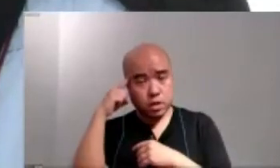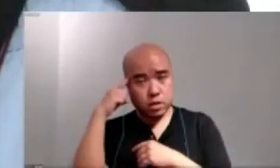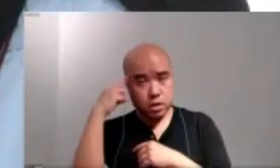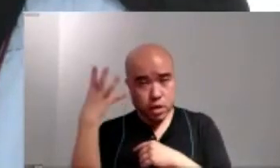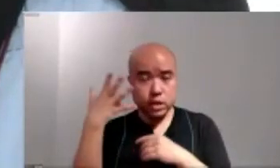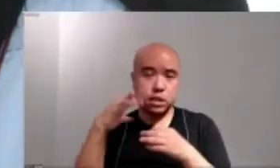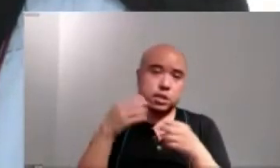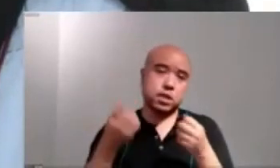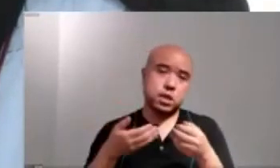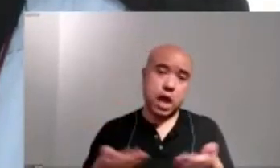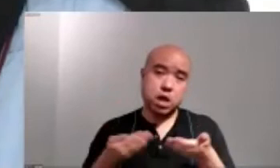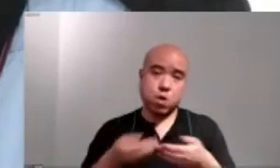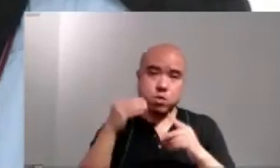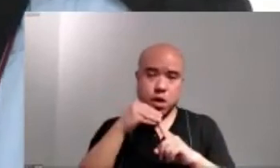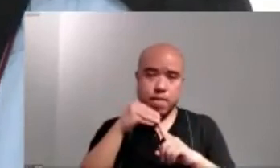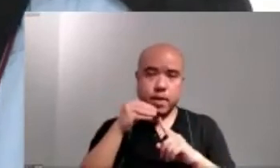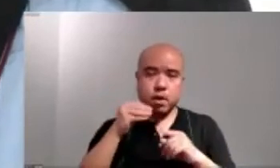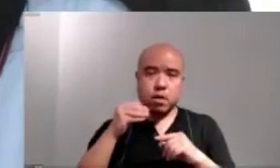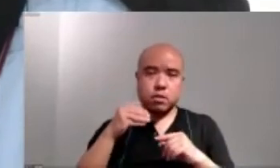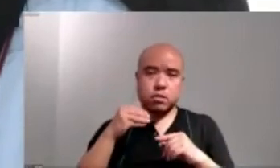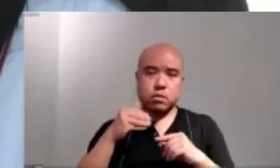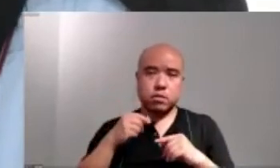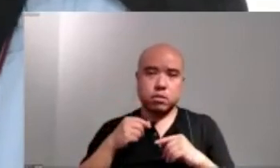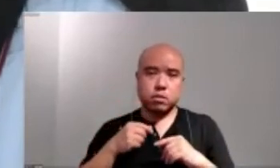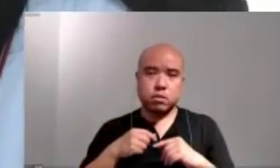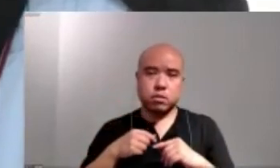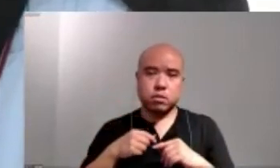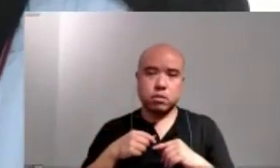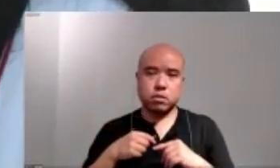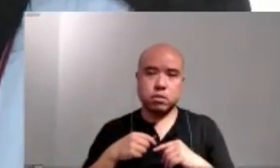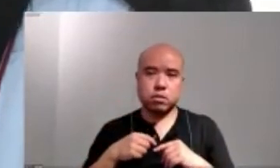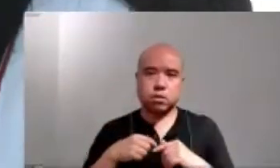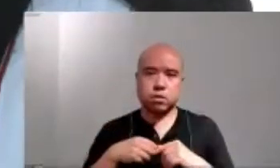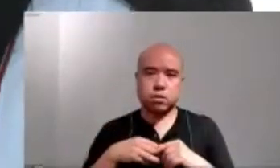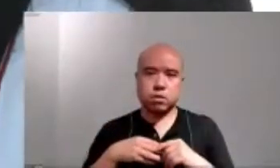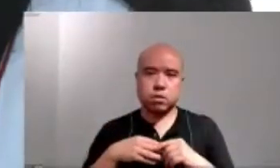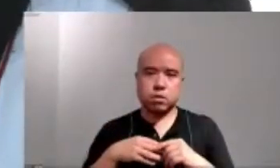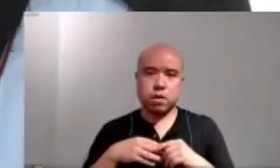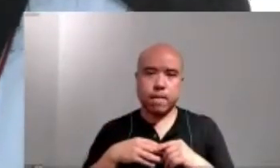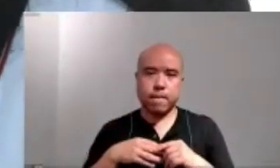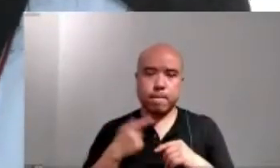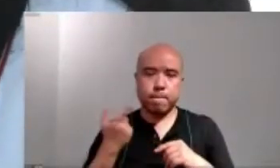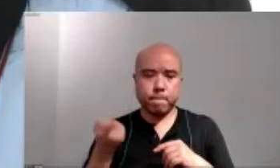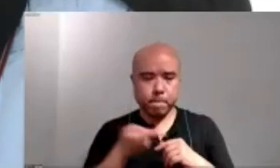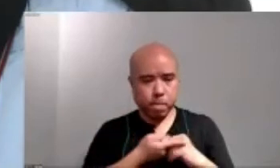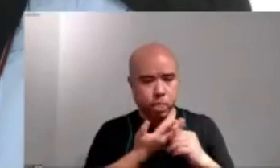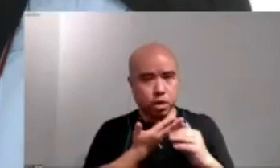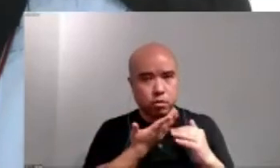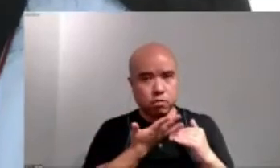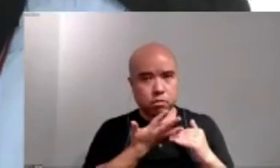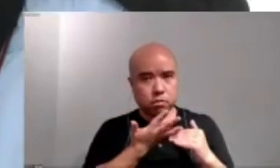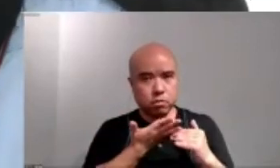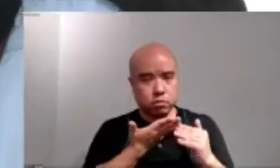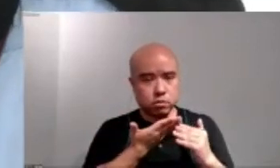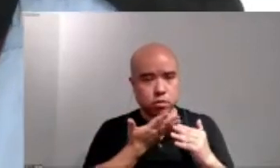薄利多销嘅方式，希望能够帮助希望能够带俾天水圍街坊一個更加好